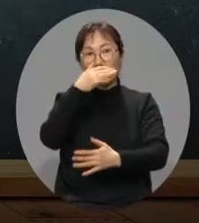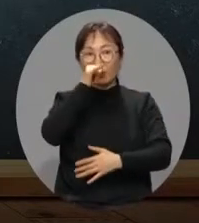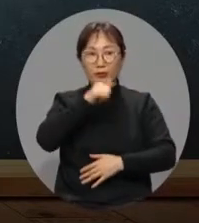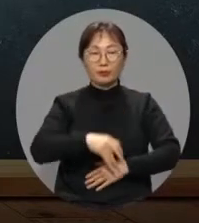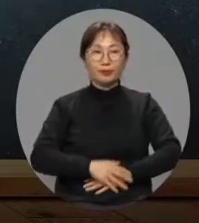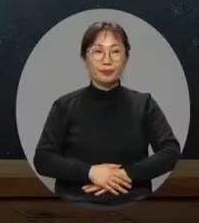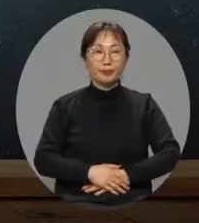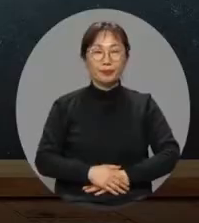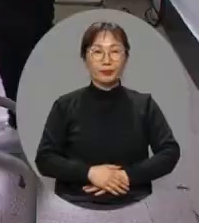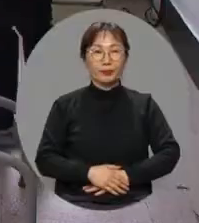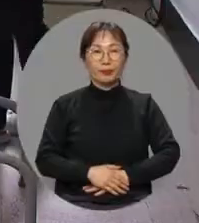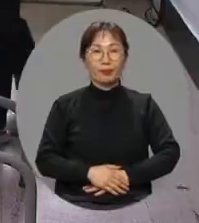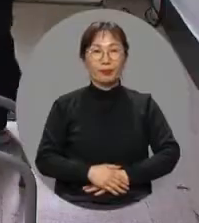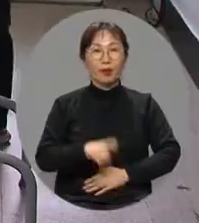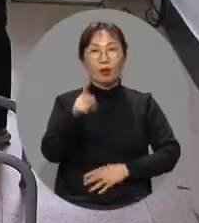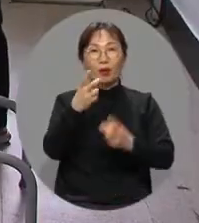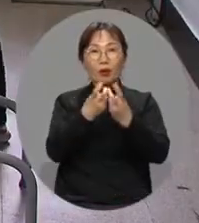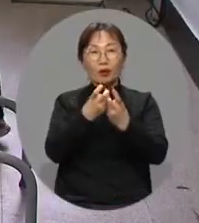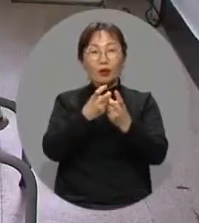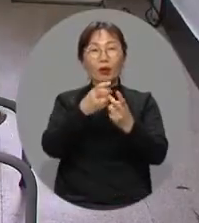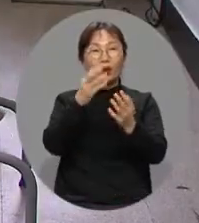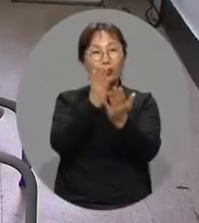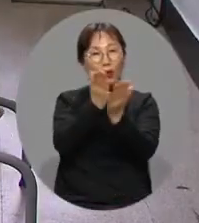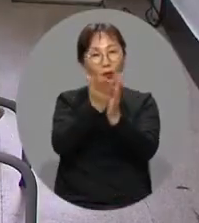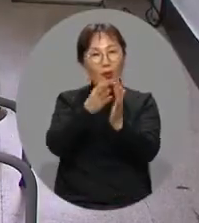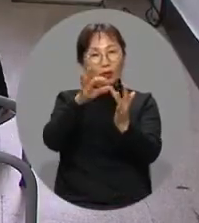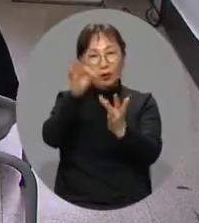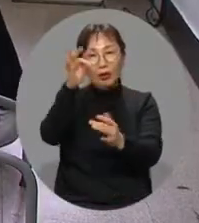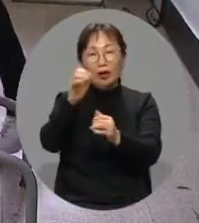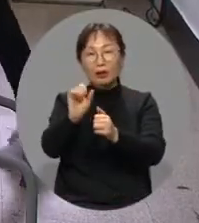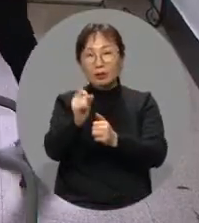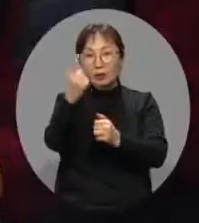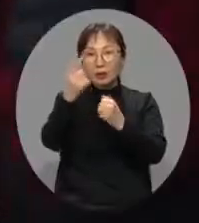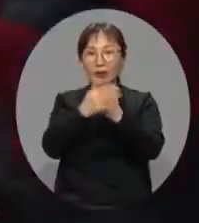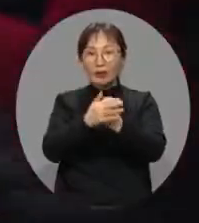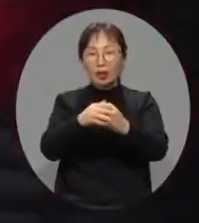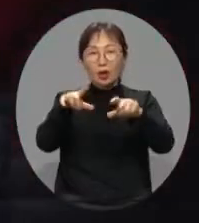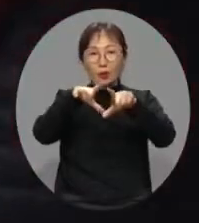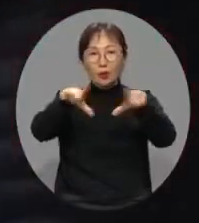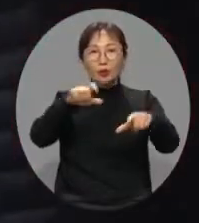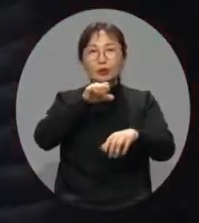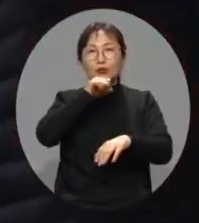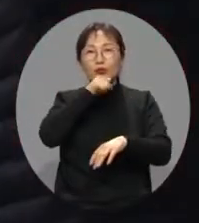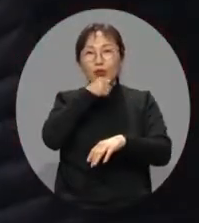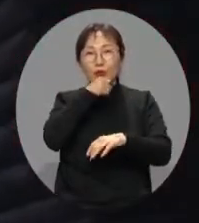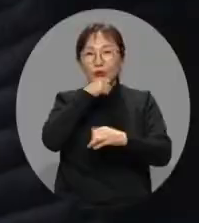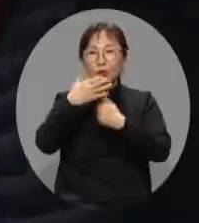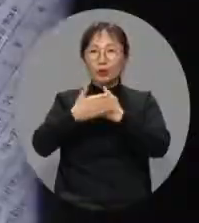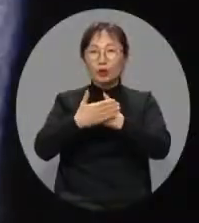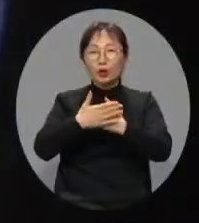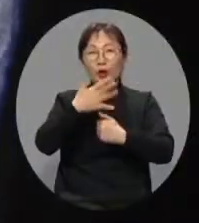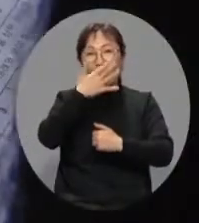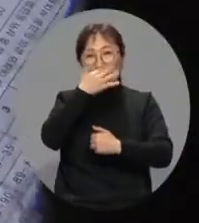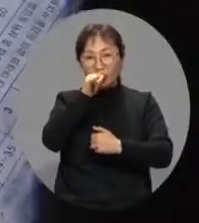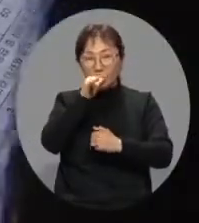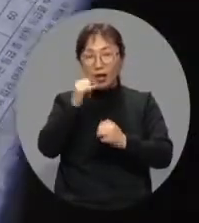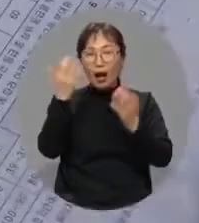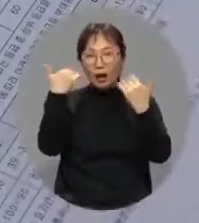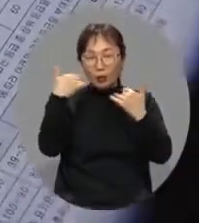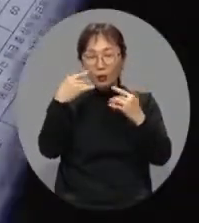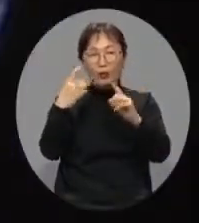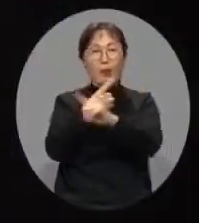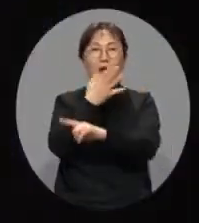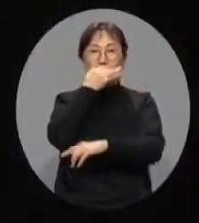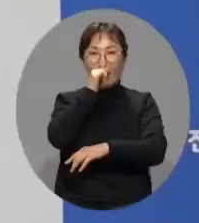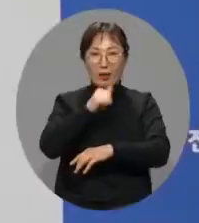됩니다 어떤 과목을 선택하느냐에 따라 최종 표준점수 도 지원 가능한 학교도 달라질 수